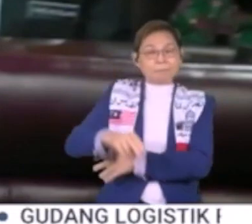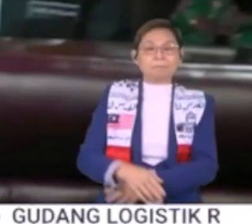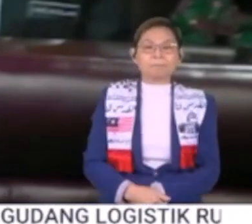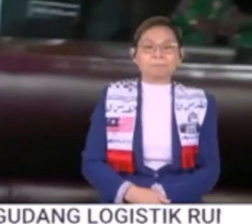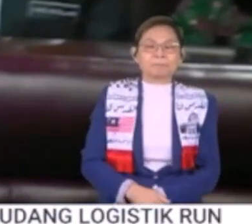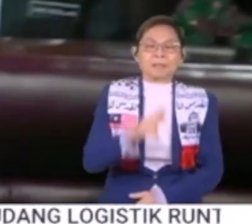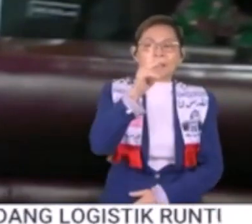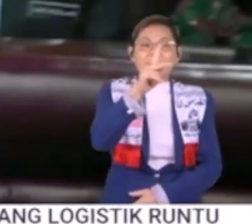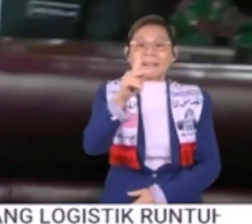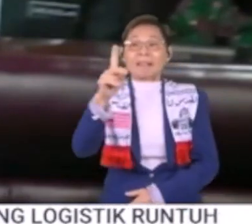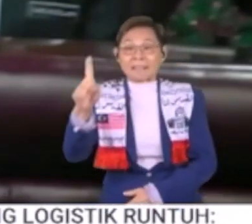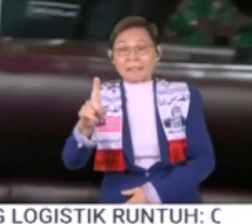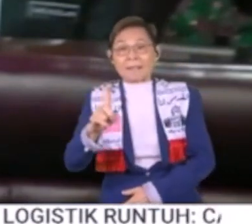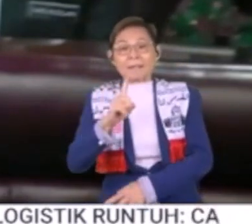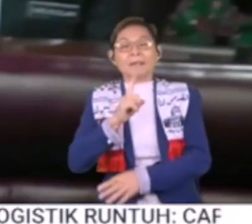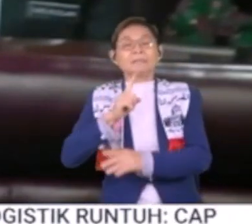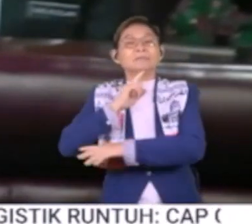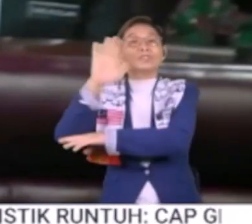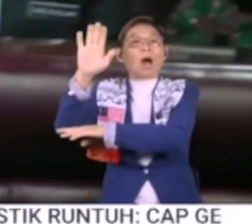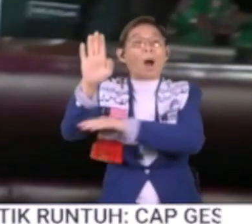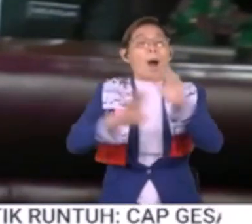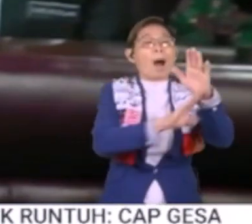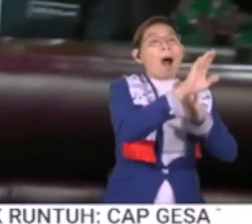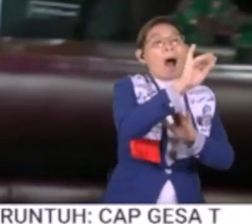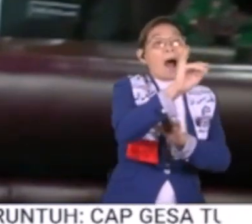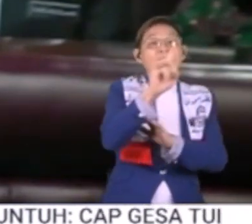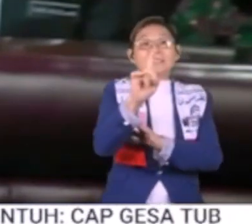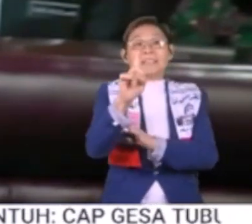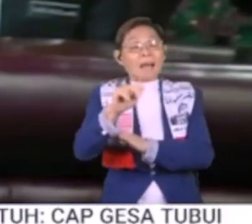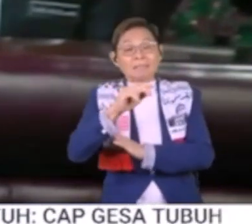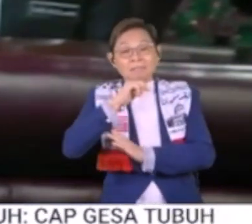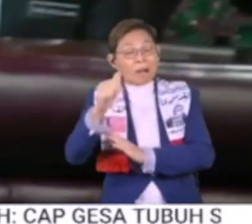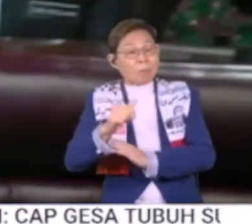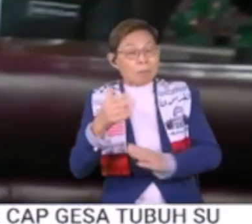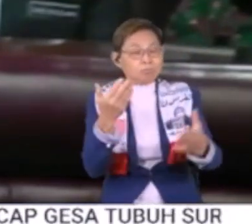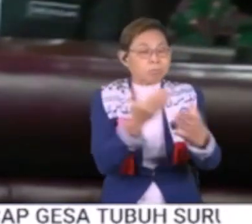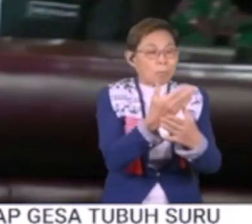KKD beri jaminan pembangunan IDN tidak akan jejaskan keselamatan data peribadi rakyat.